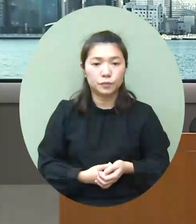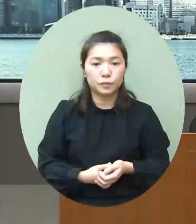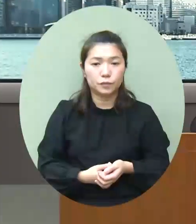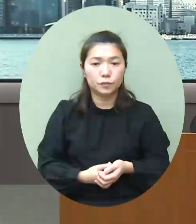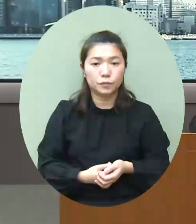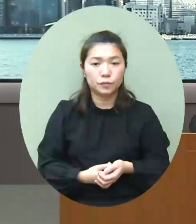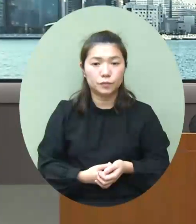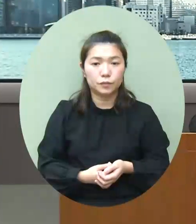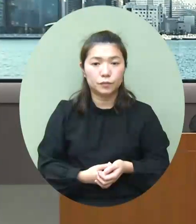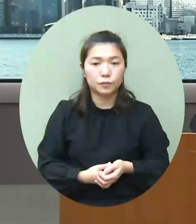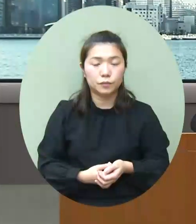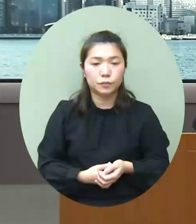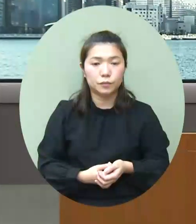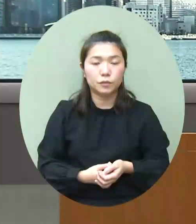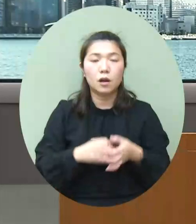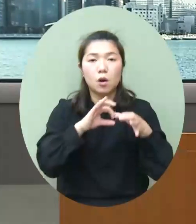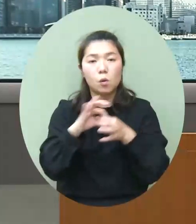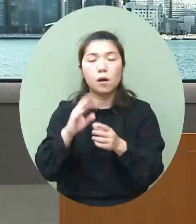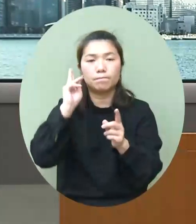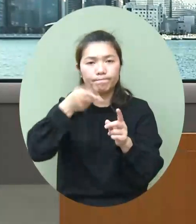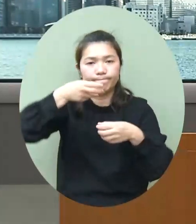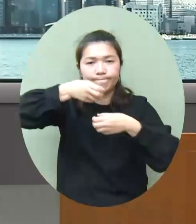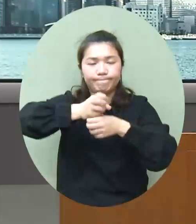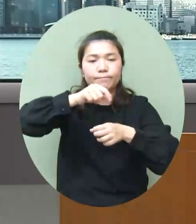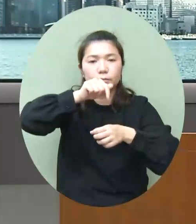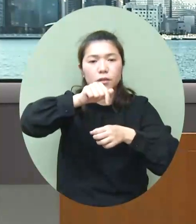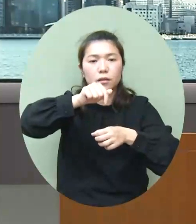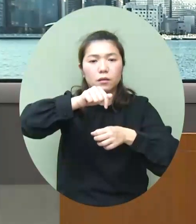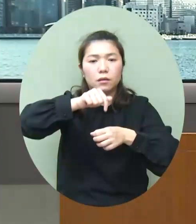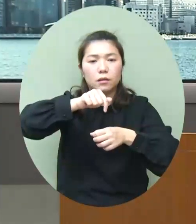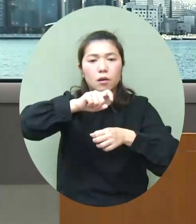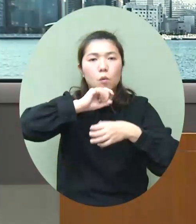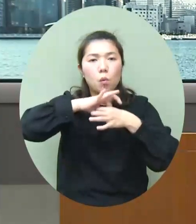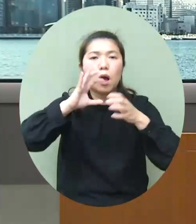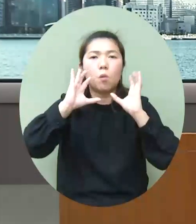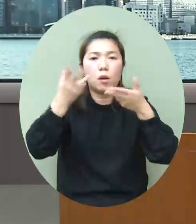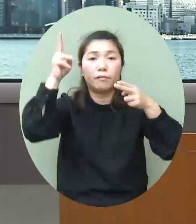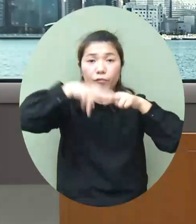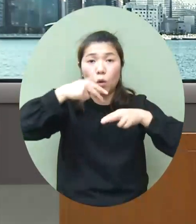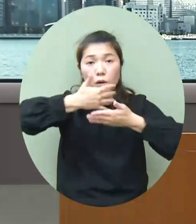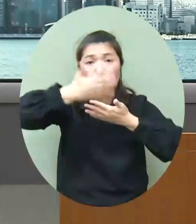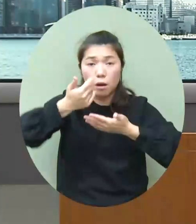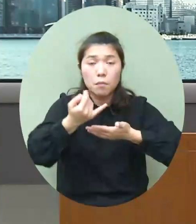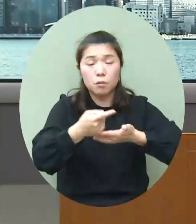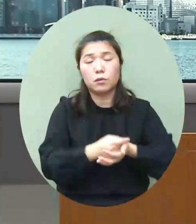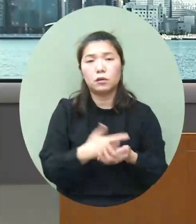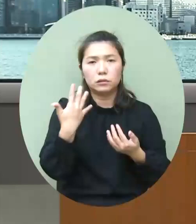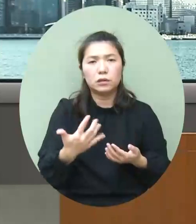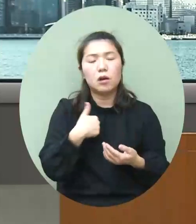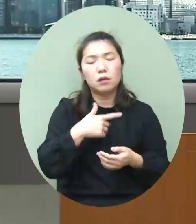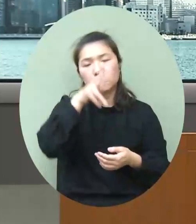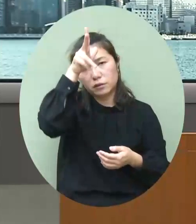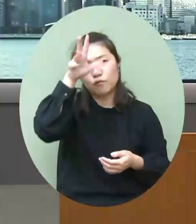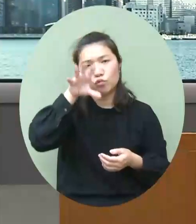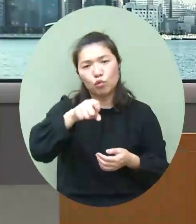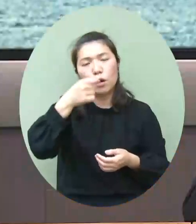关于 强制检测的大厦，你